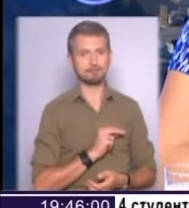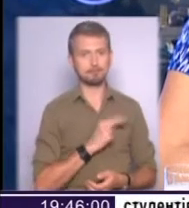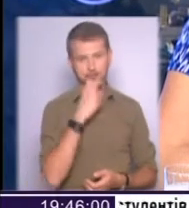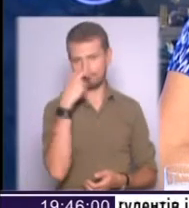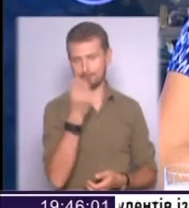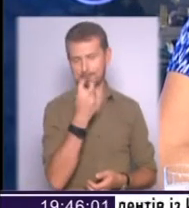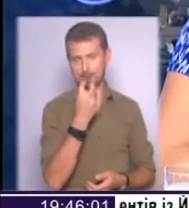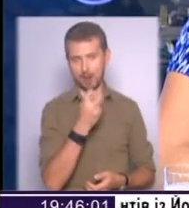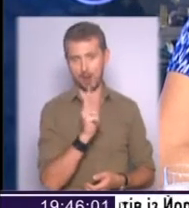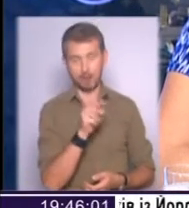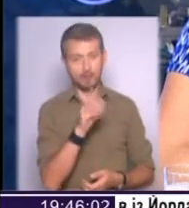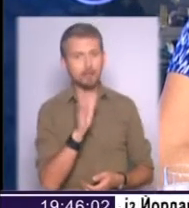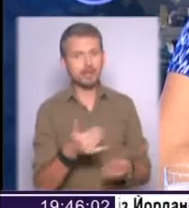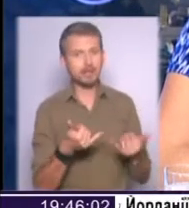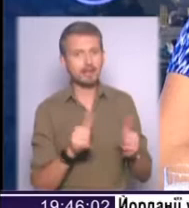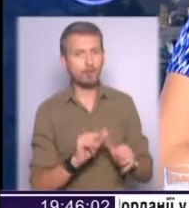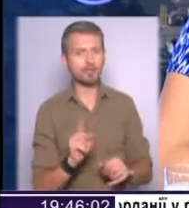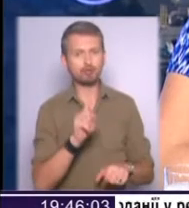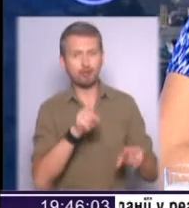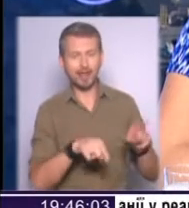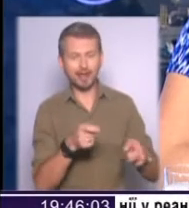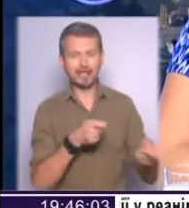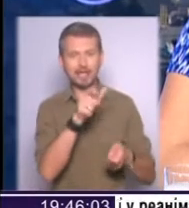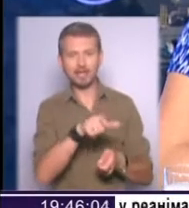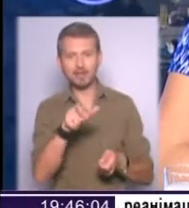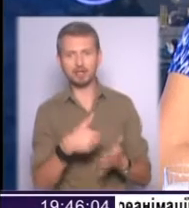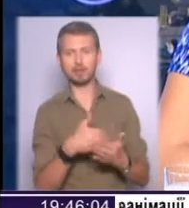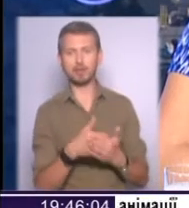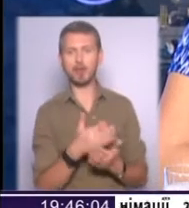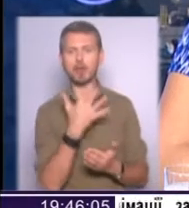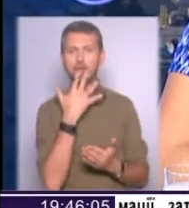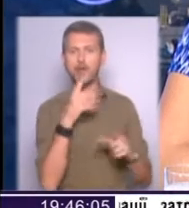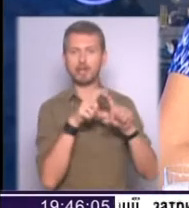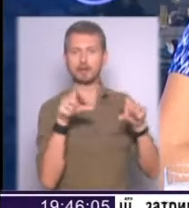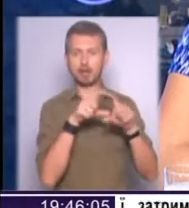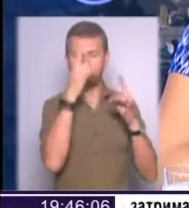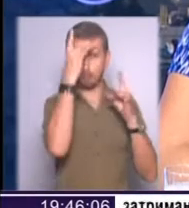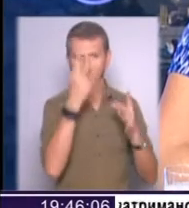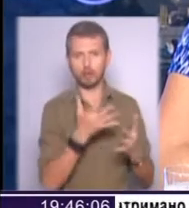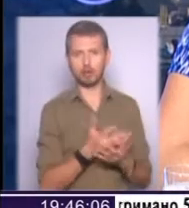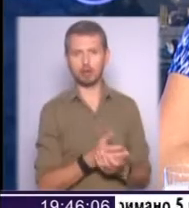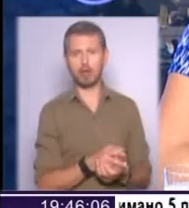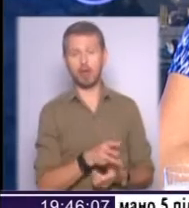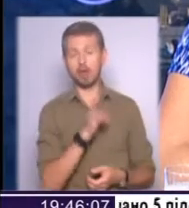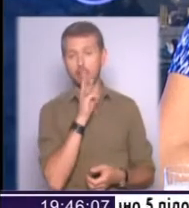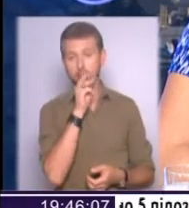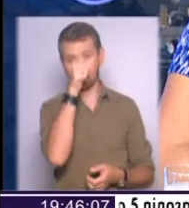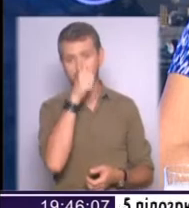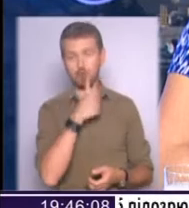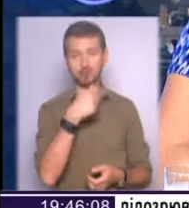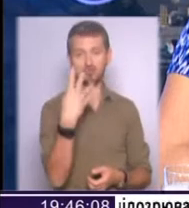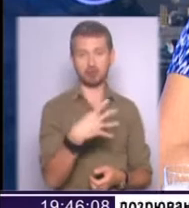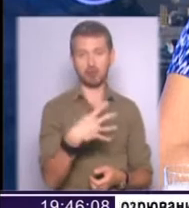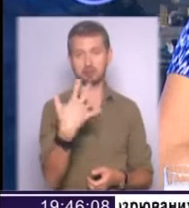низькою, але ви будете здивовані, що деякі керівники, наприклад, національних закладів культури отримують в місяць 40,